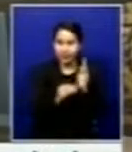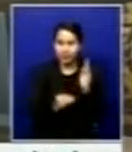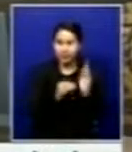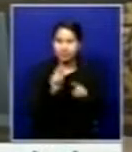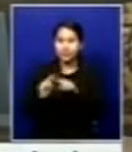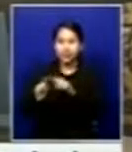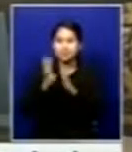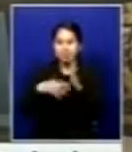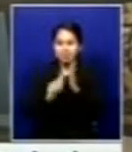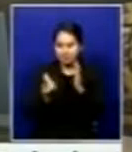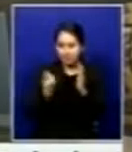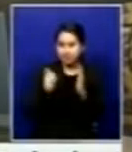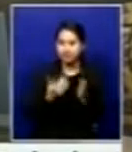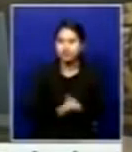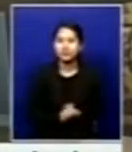โครงการลงไป